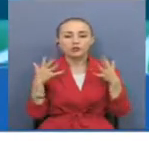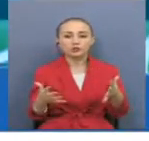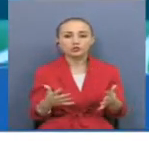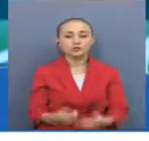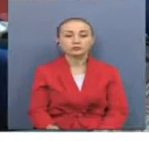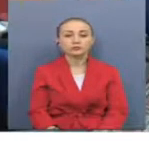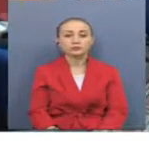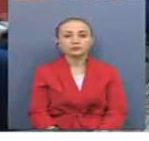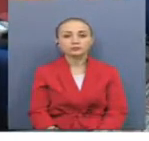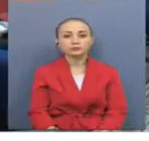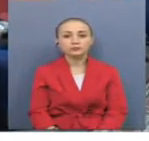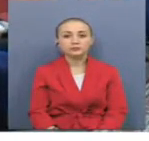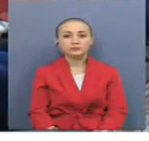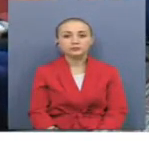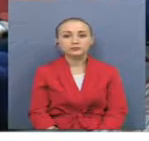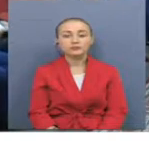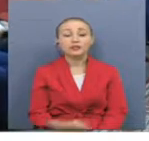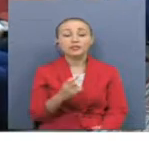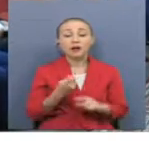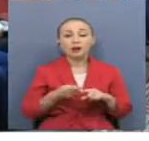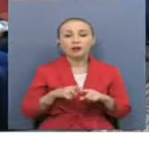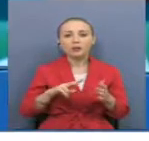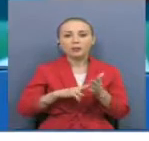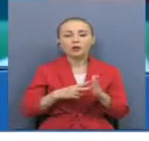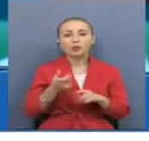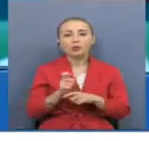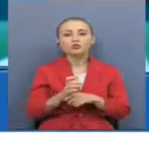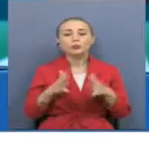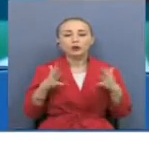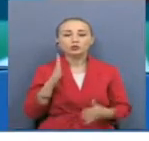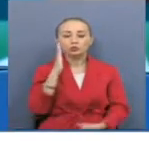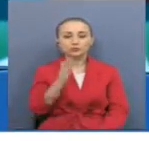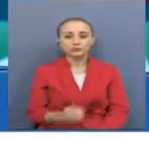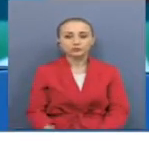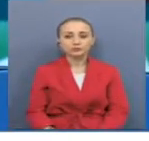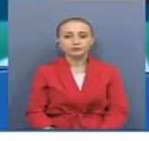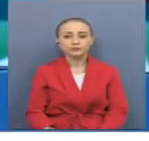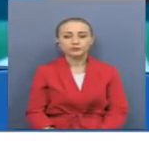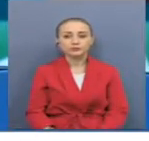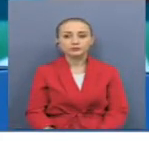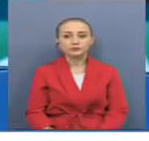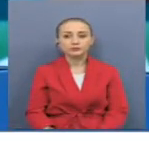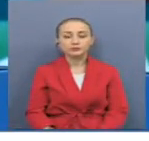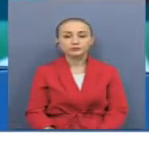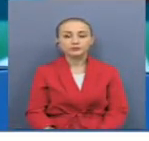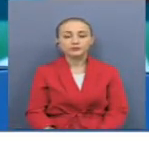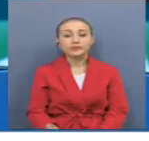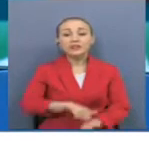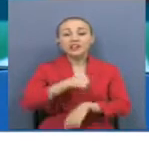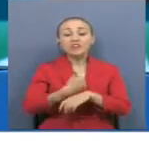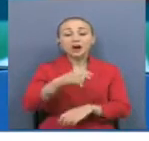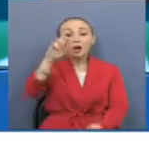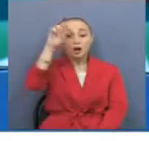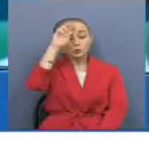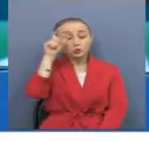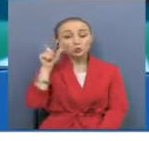даярлау және ұлағатты ұрпақ тәрбиелеу мәселелеріне тоқталды. Президент страны Қасым-Жомарт Кемелович Мемлекет башысы Қасым